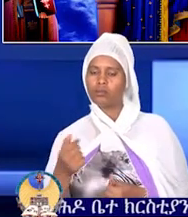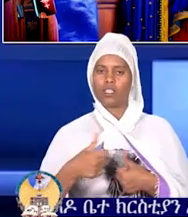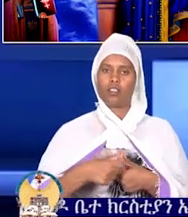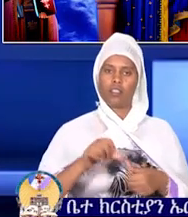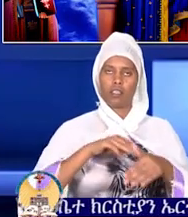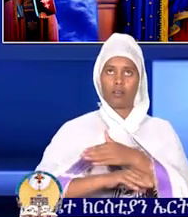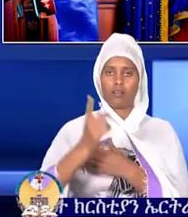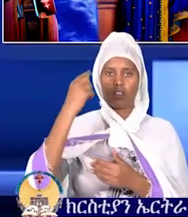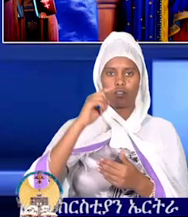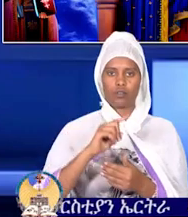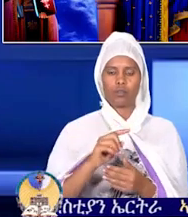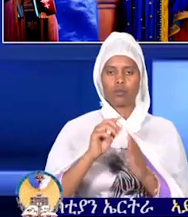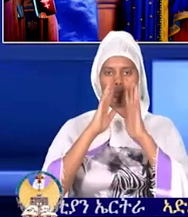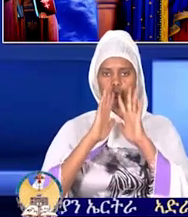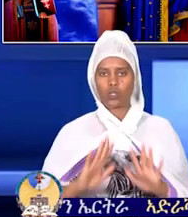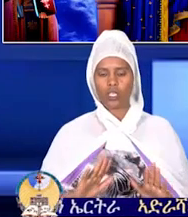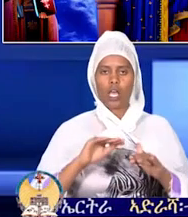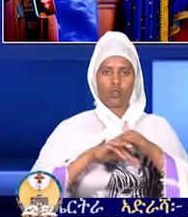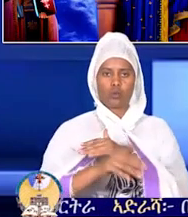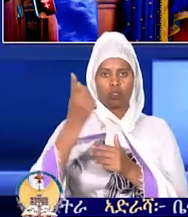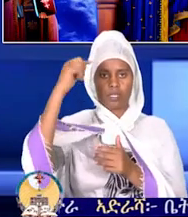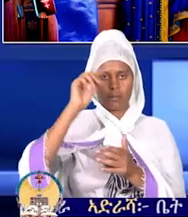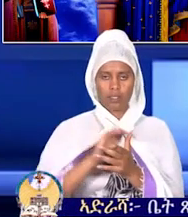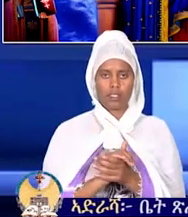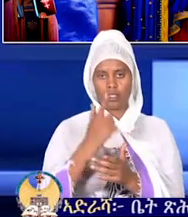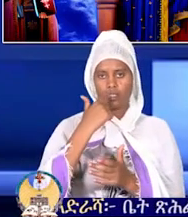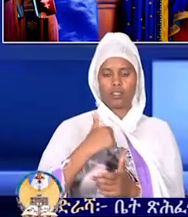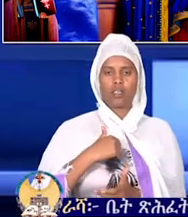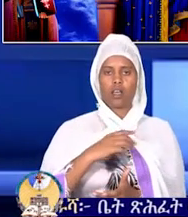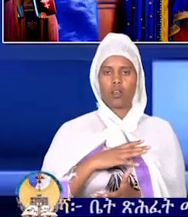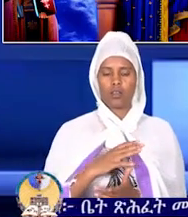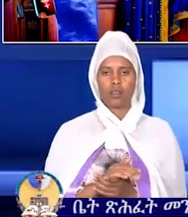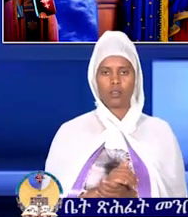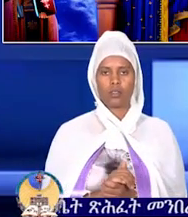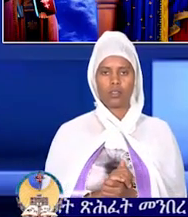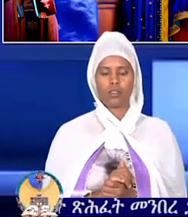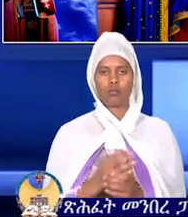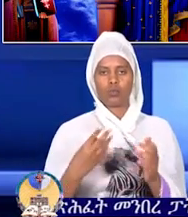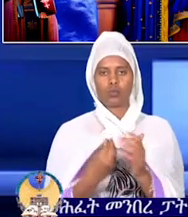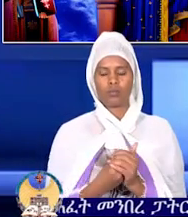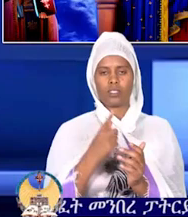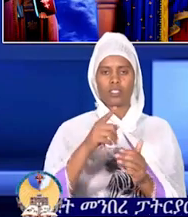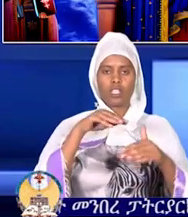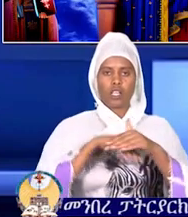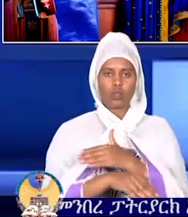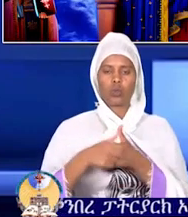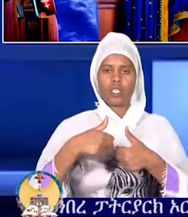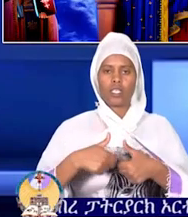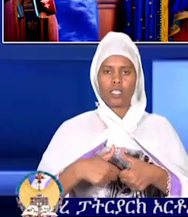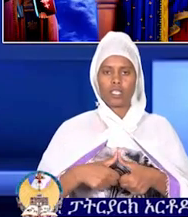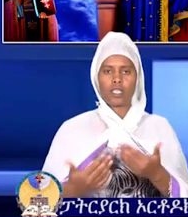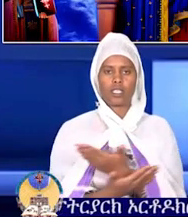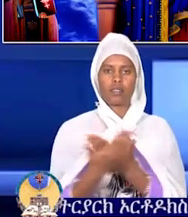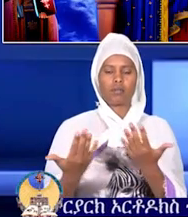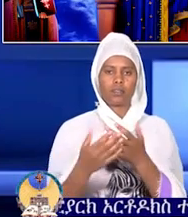كيدان مسحورياتو مستوم قدسان زعاتو مخانو اجزي ابيهير ينقرن نامو ورد يلدما